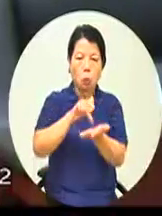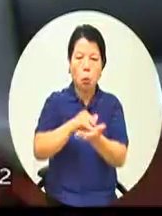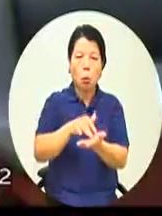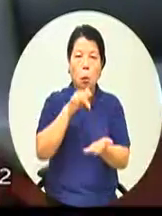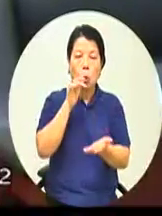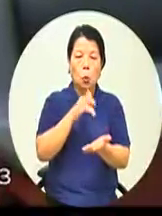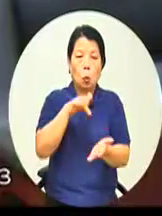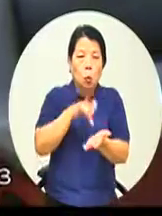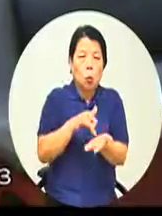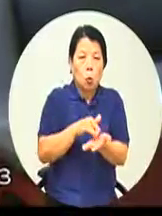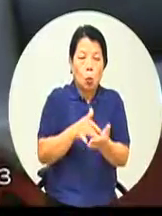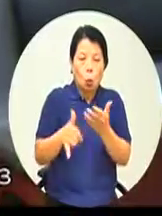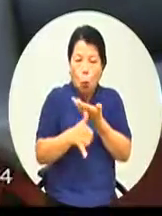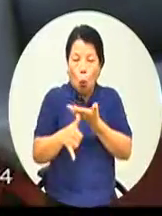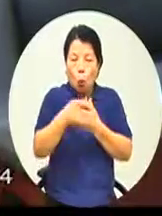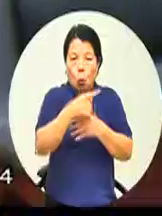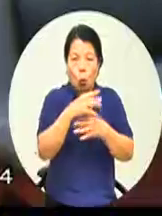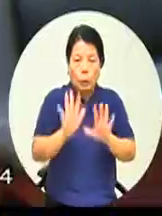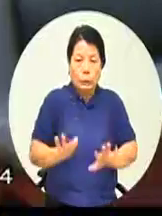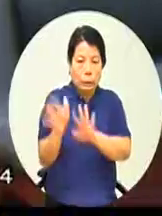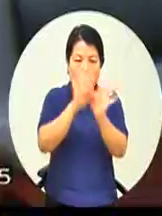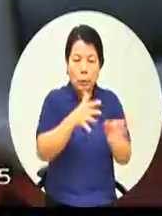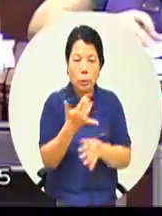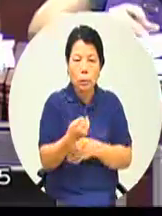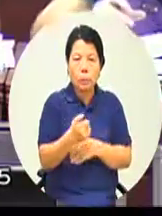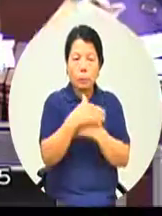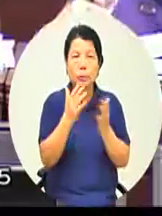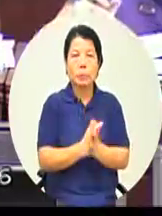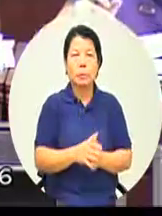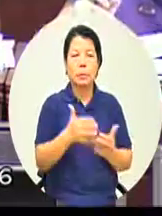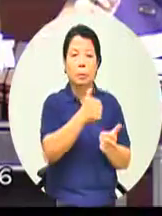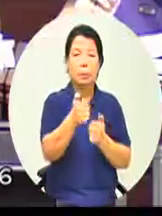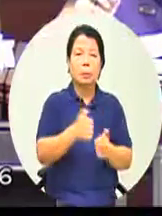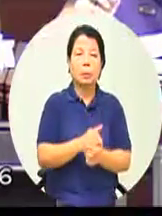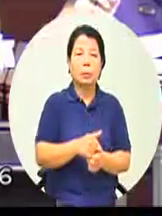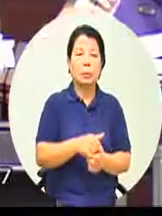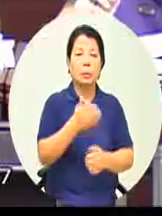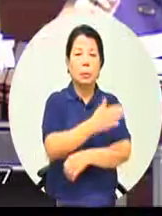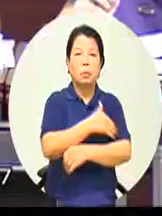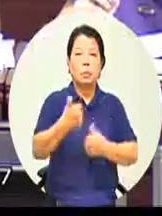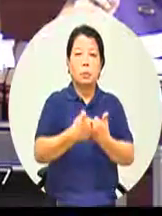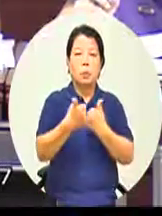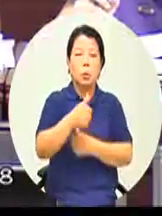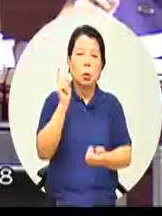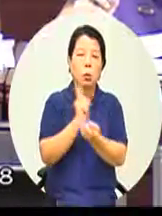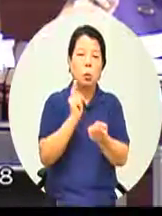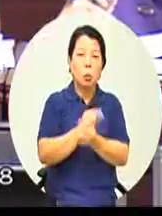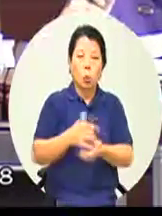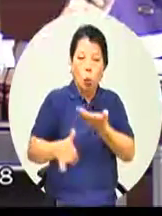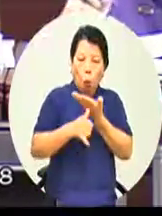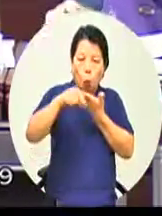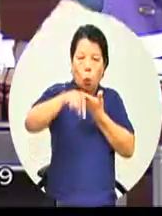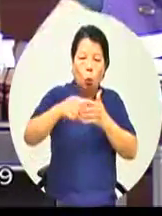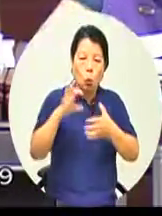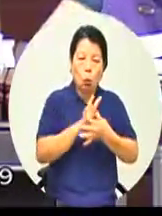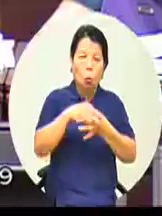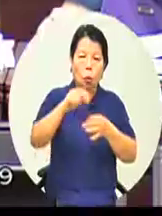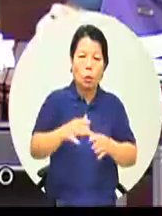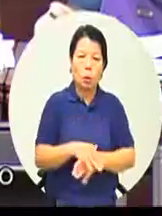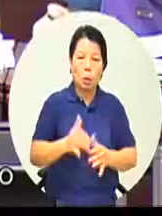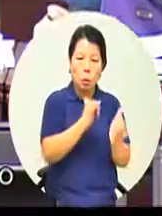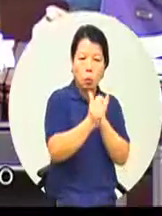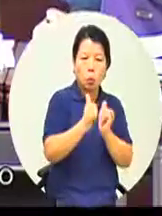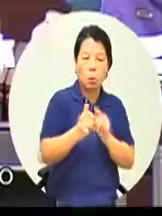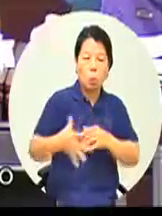请局长再跟我们报告一下。 好，非常谢谢陈议员对于毒品的这个关心哦，其实这是一个全社会跟